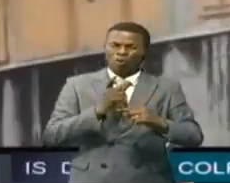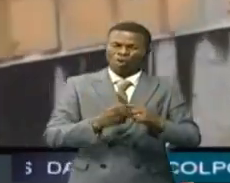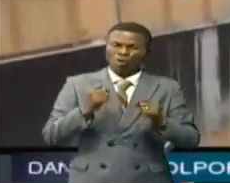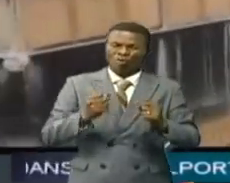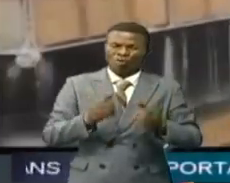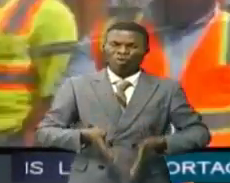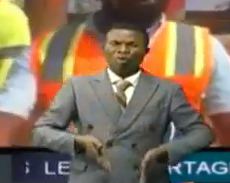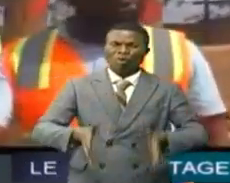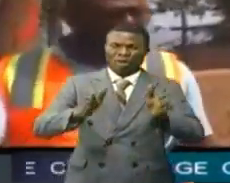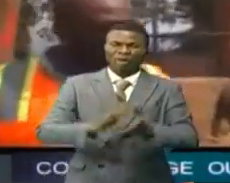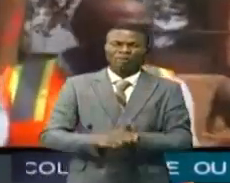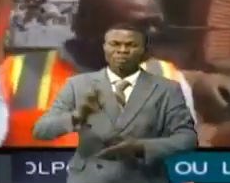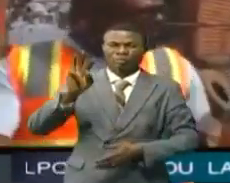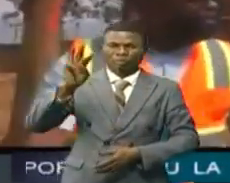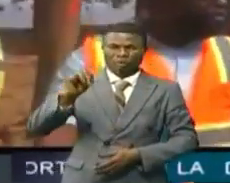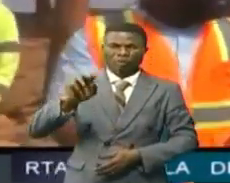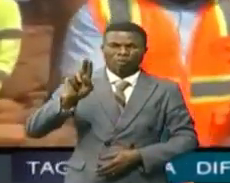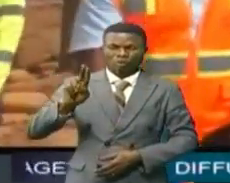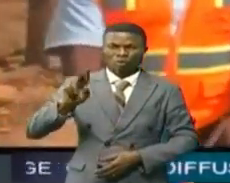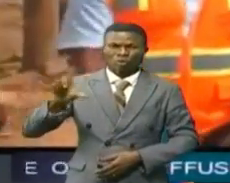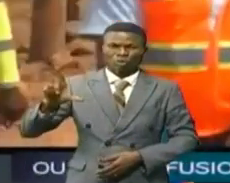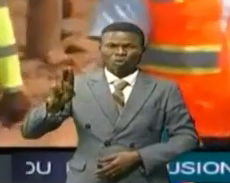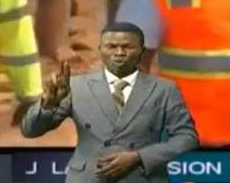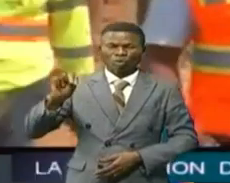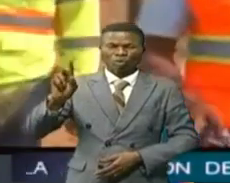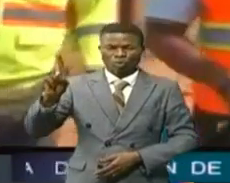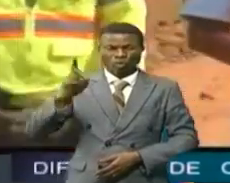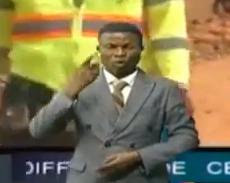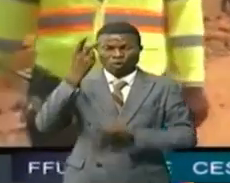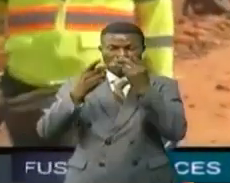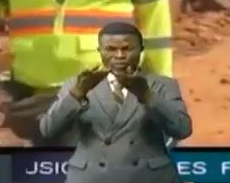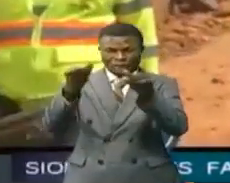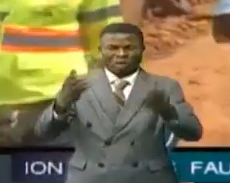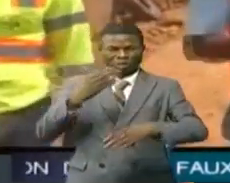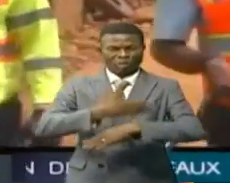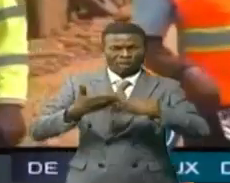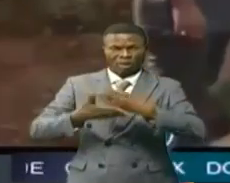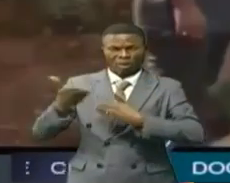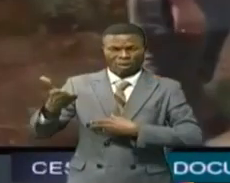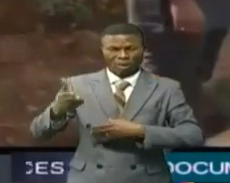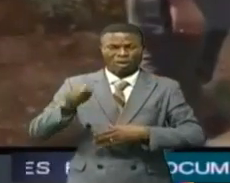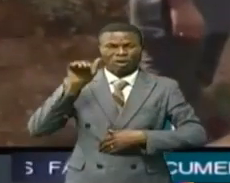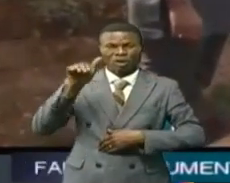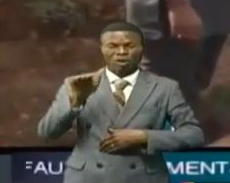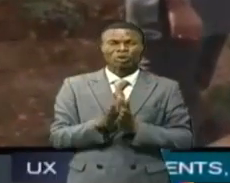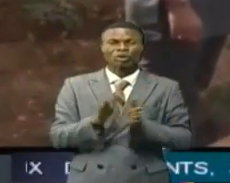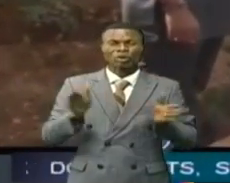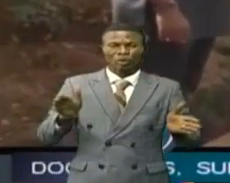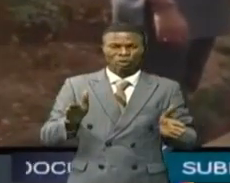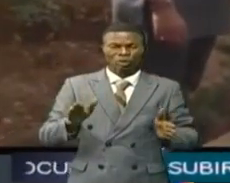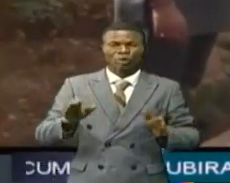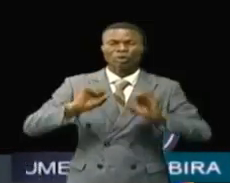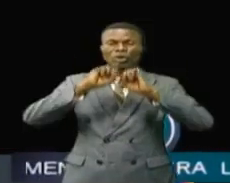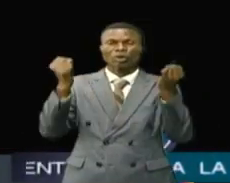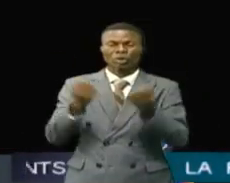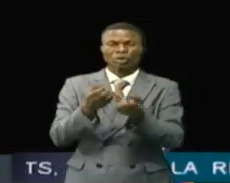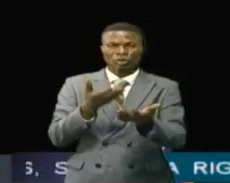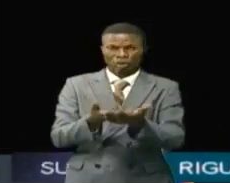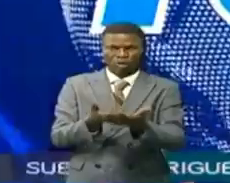rivière Murundu. Une visite guidée sur les chantiers Kazingo-Amsa par le directeur général de la Sokok.